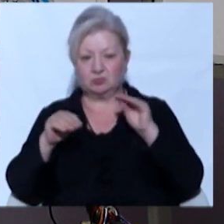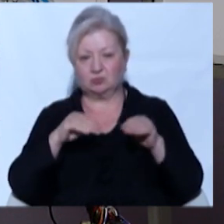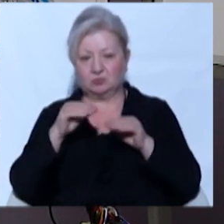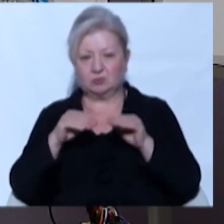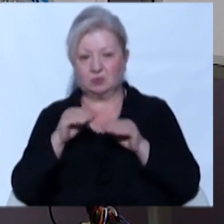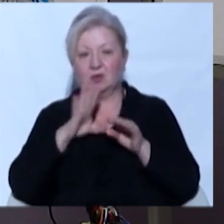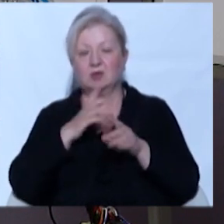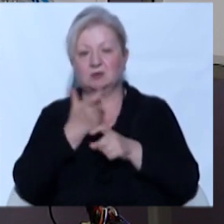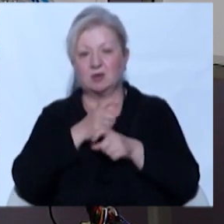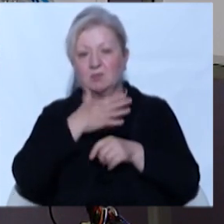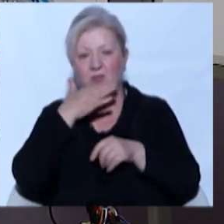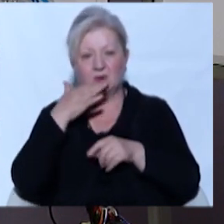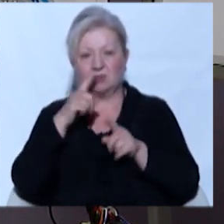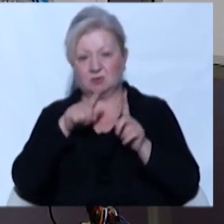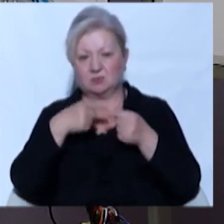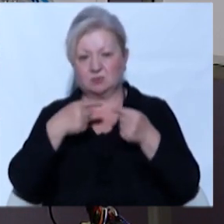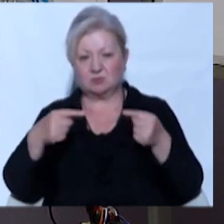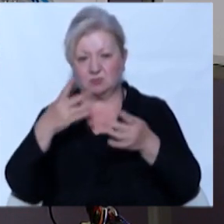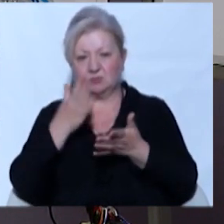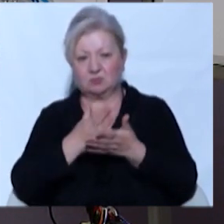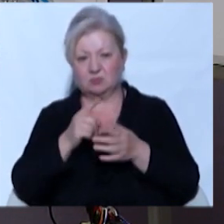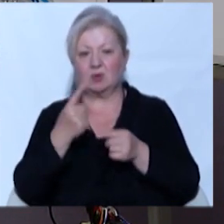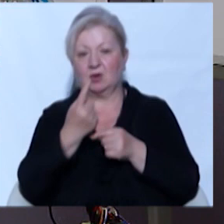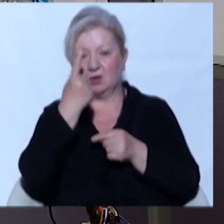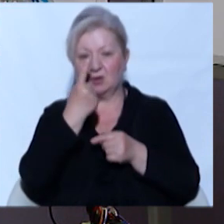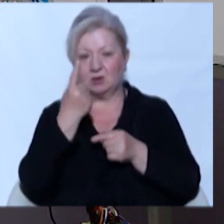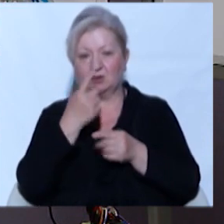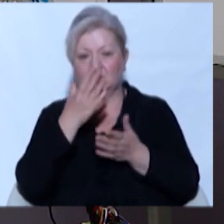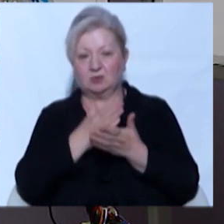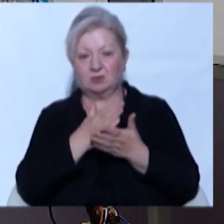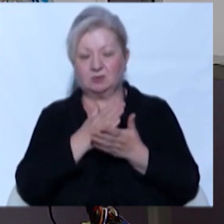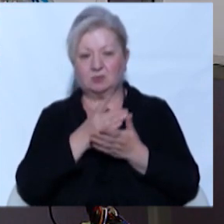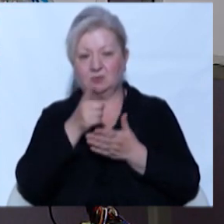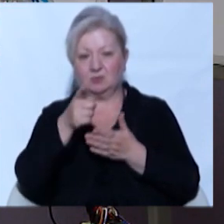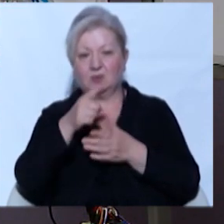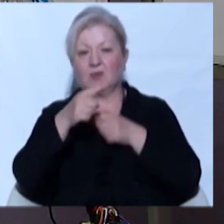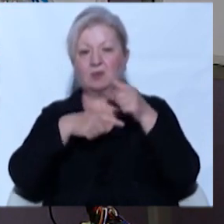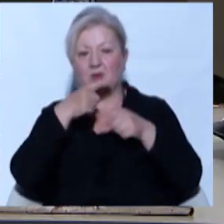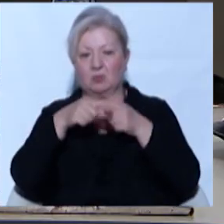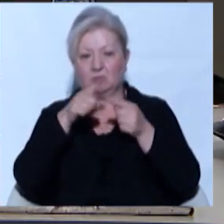დაახარისხა? ჯერ მოდი ამაში გავერკვიოთ. ბევრი მეთოდი არსებობს, ერთ-ერთი ავიღოთ.